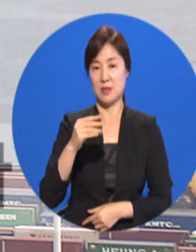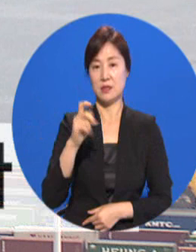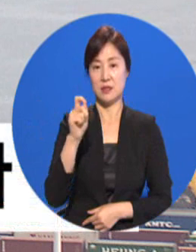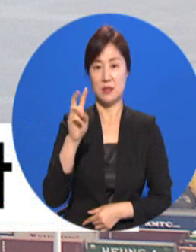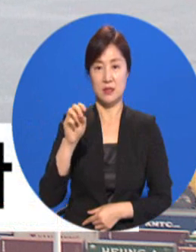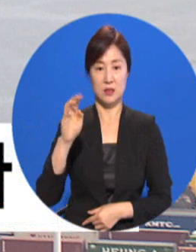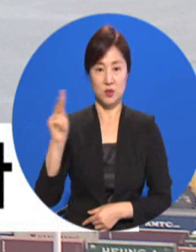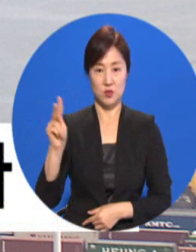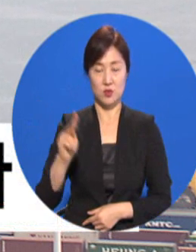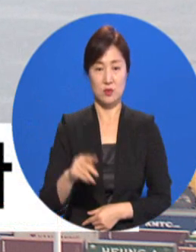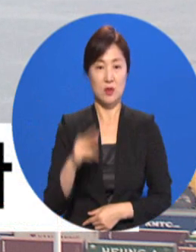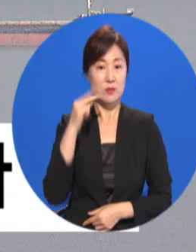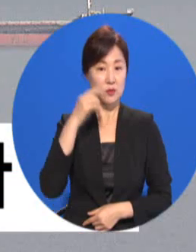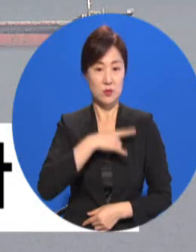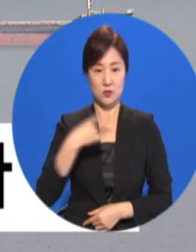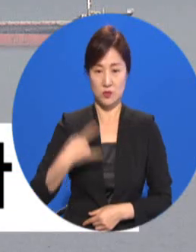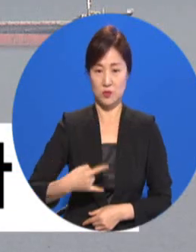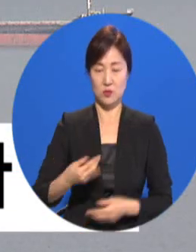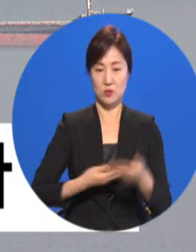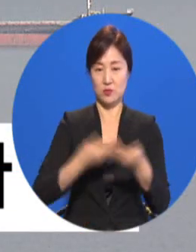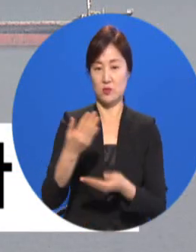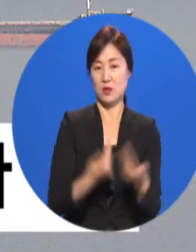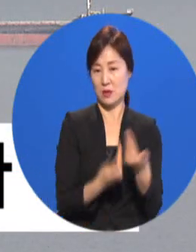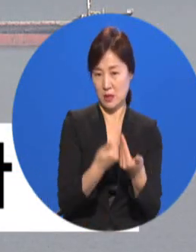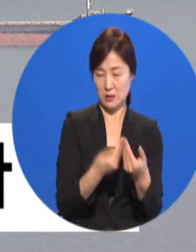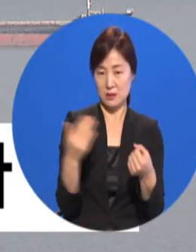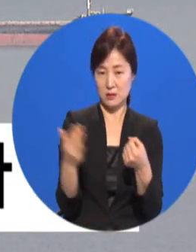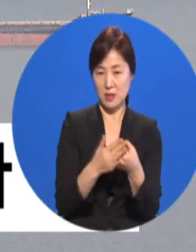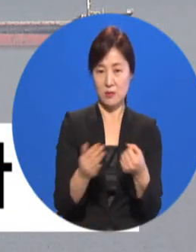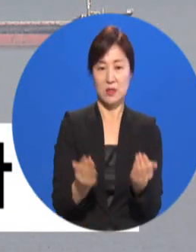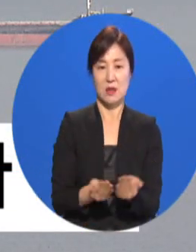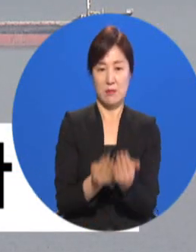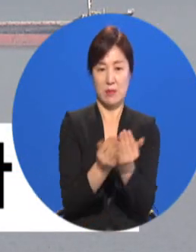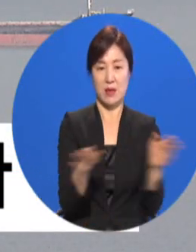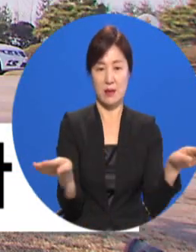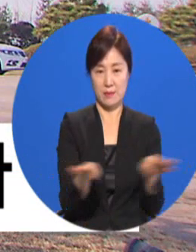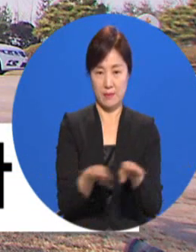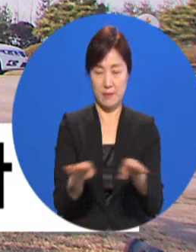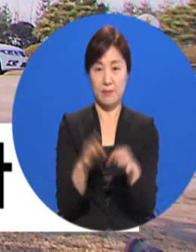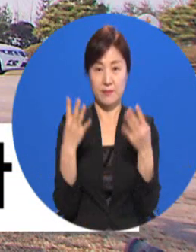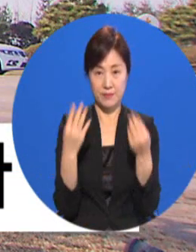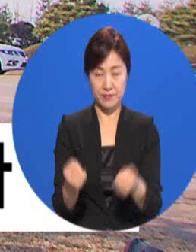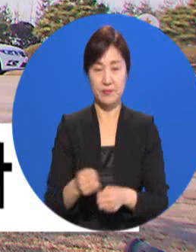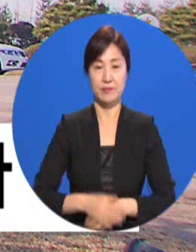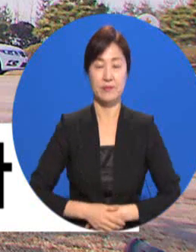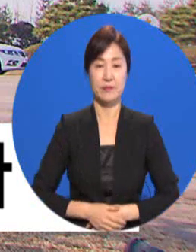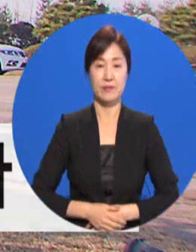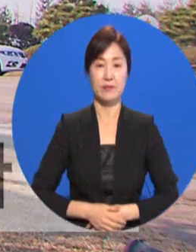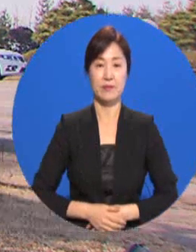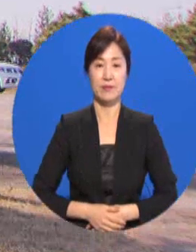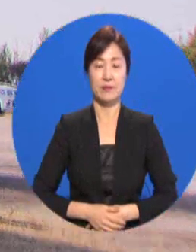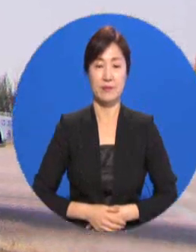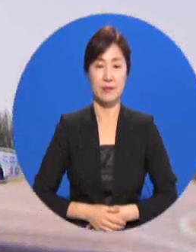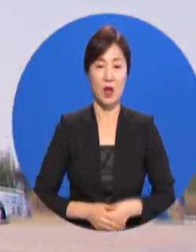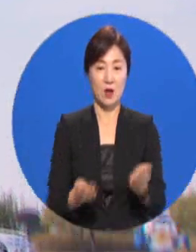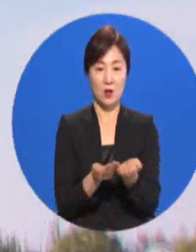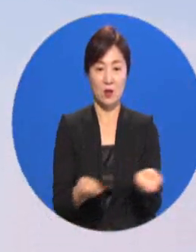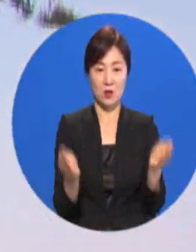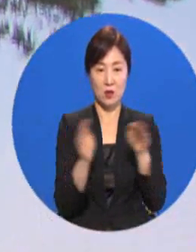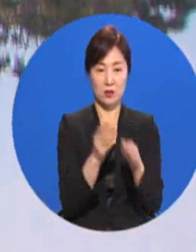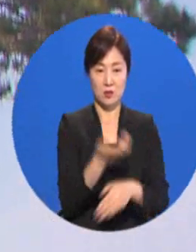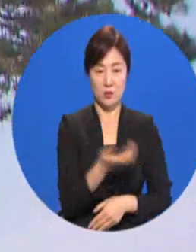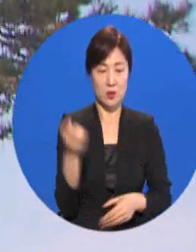분쟁 등의 여파로 전기선 의견 아니 잦았던 것이 가장 큰 원인입니다 항만공사 는 올해 컨테이너 물동량